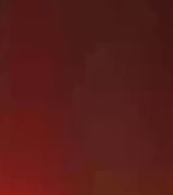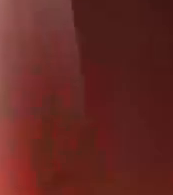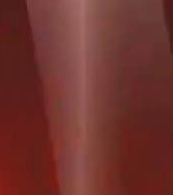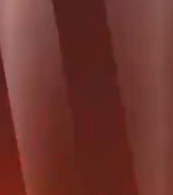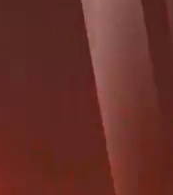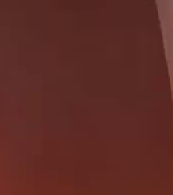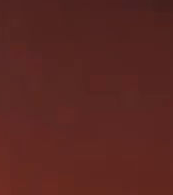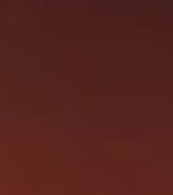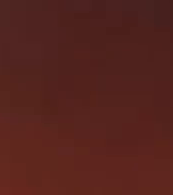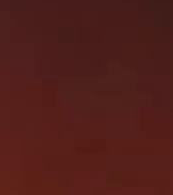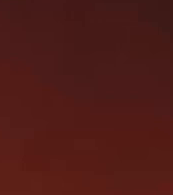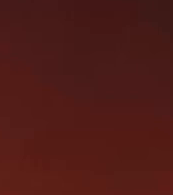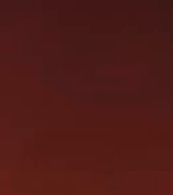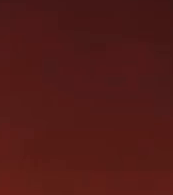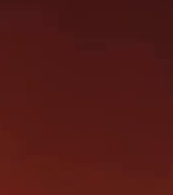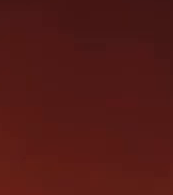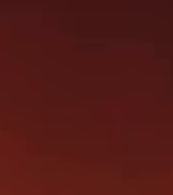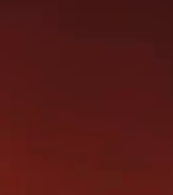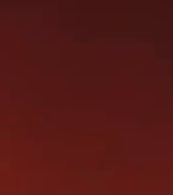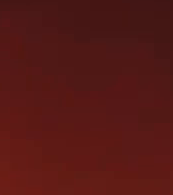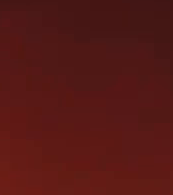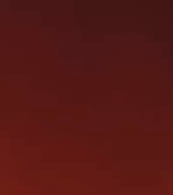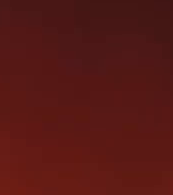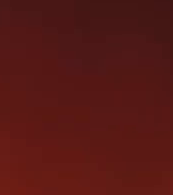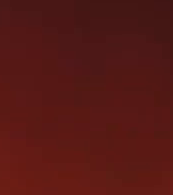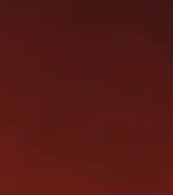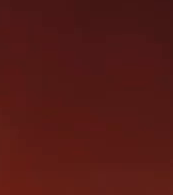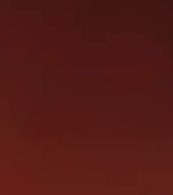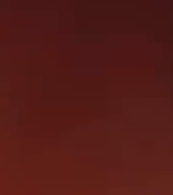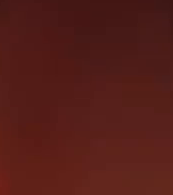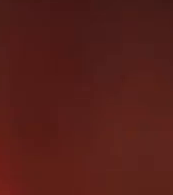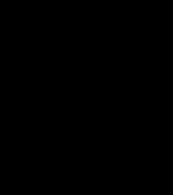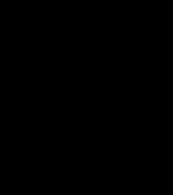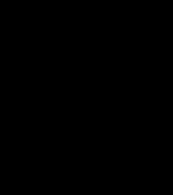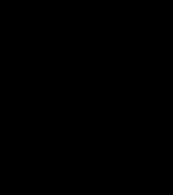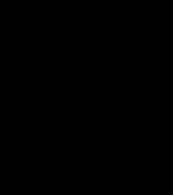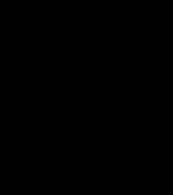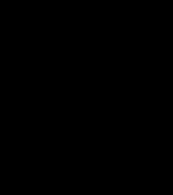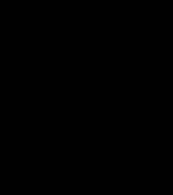ලක් දෙරණ පුවතකට එහා ගිය රටගෙන කැක්කුමක්